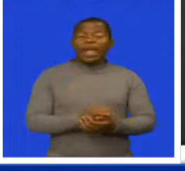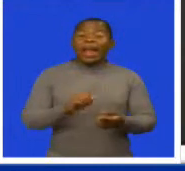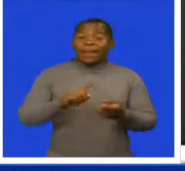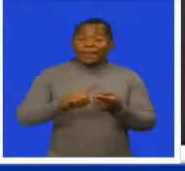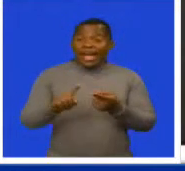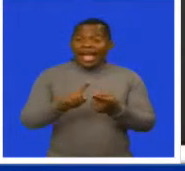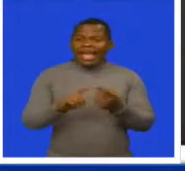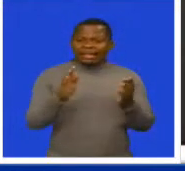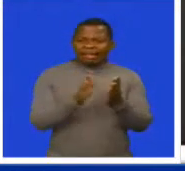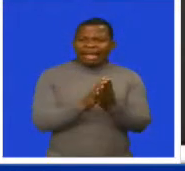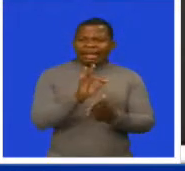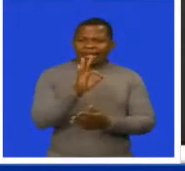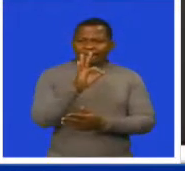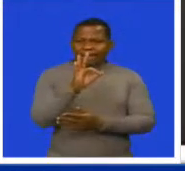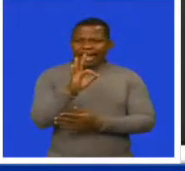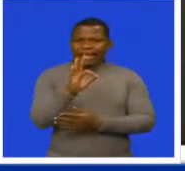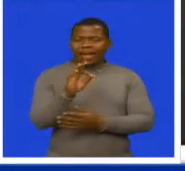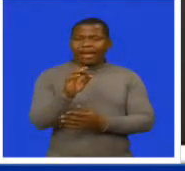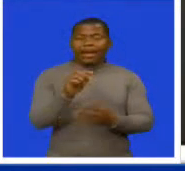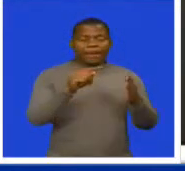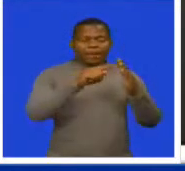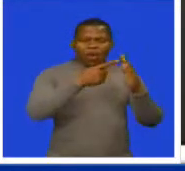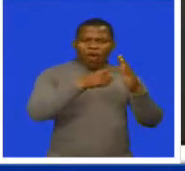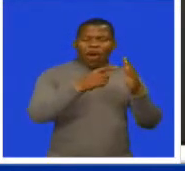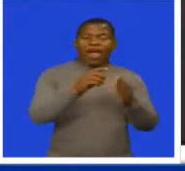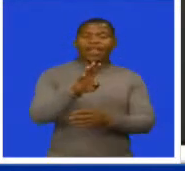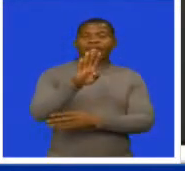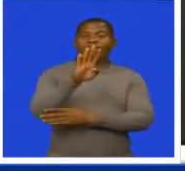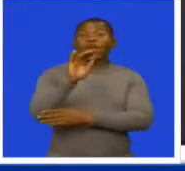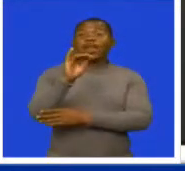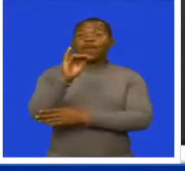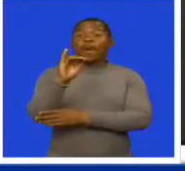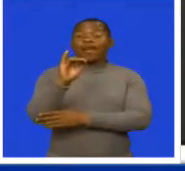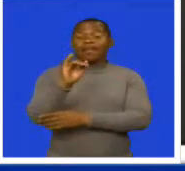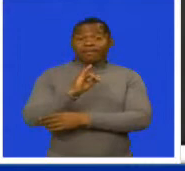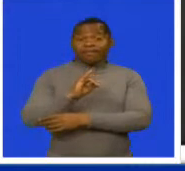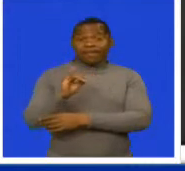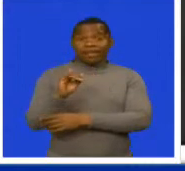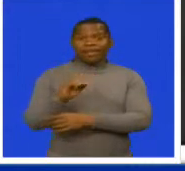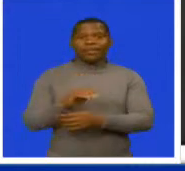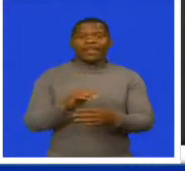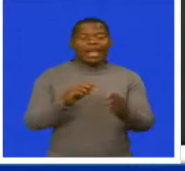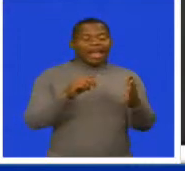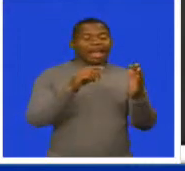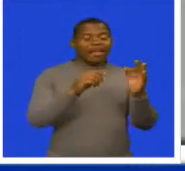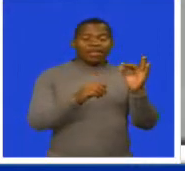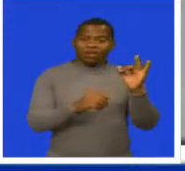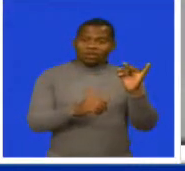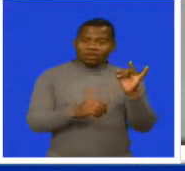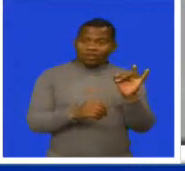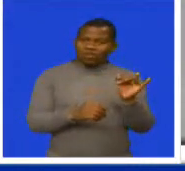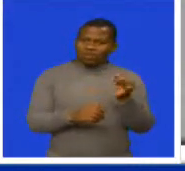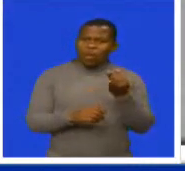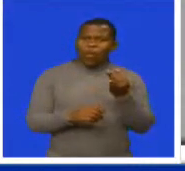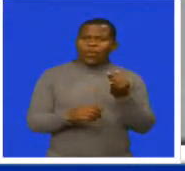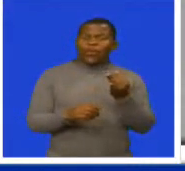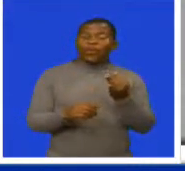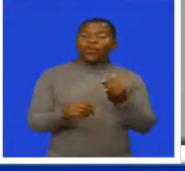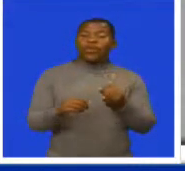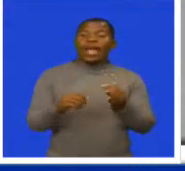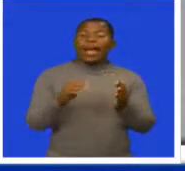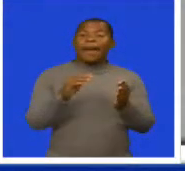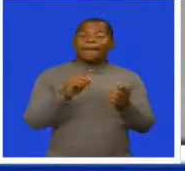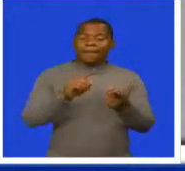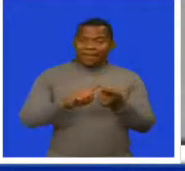lengu 12. Etinzabeni temidlalo ngiyungiyana emsebi umbeko uhlanganiswa nguFabrice Msonera eMbabane. Kulesikhathi